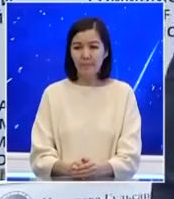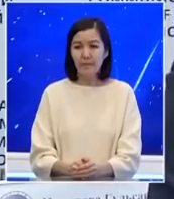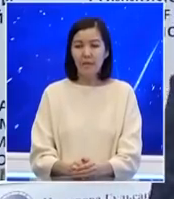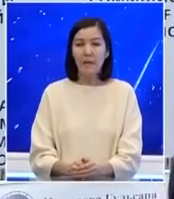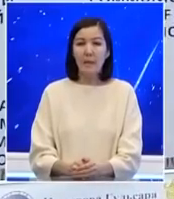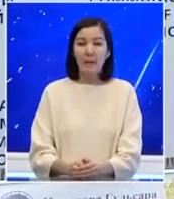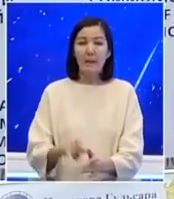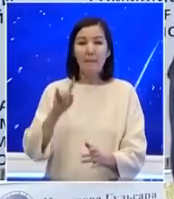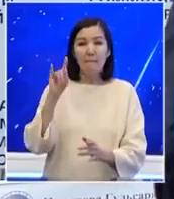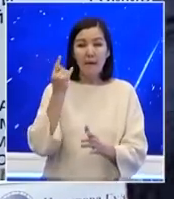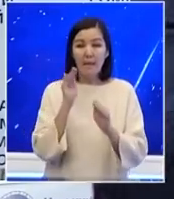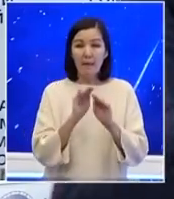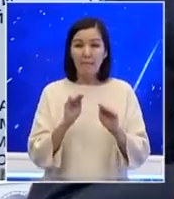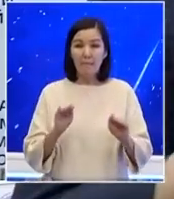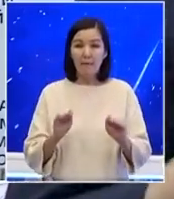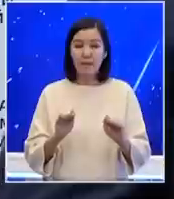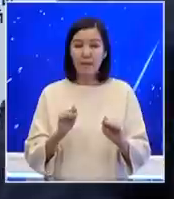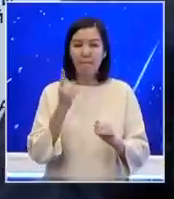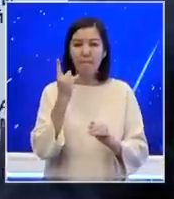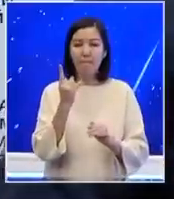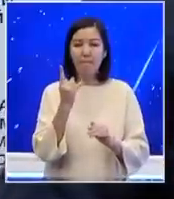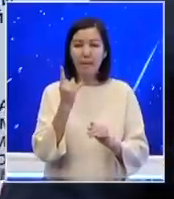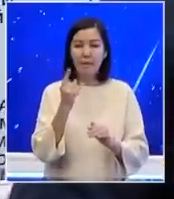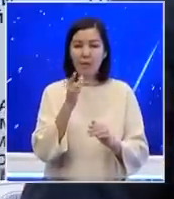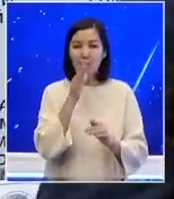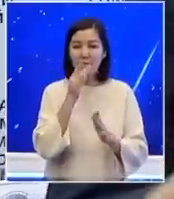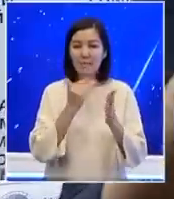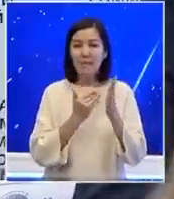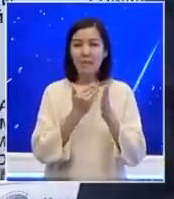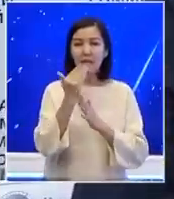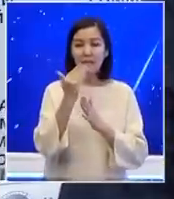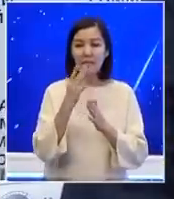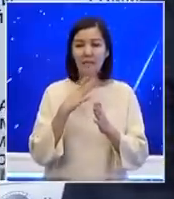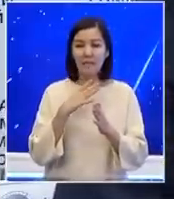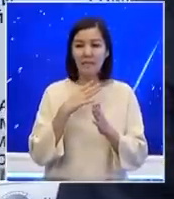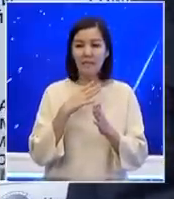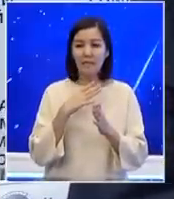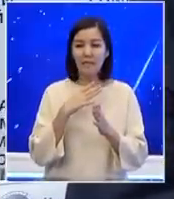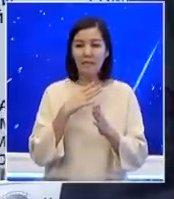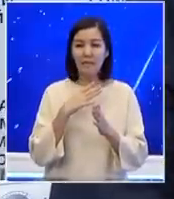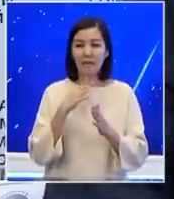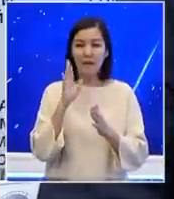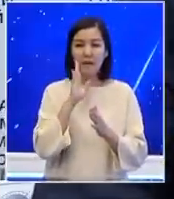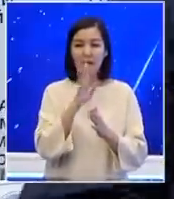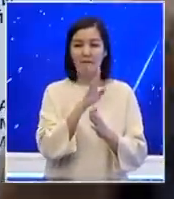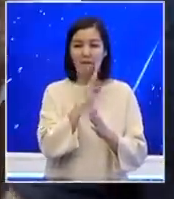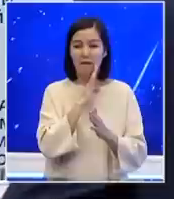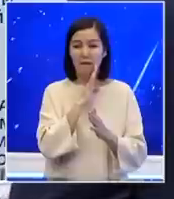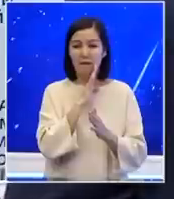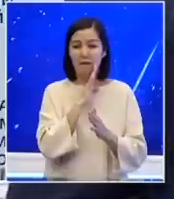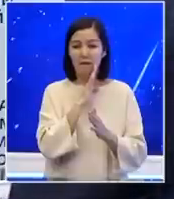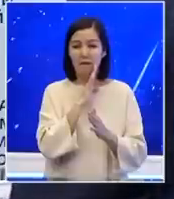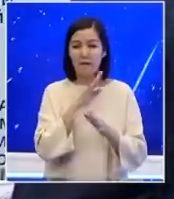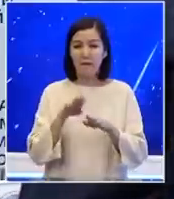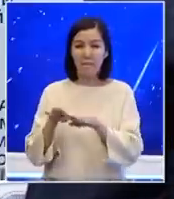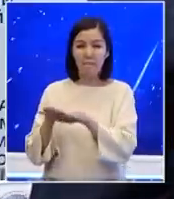Баламен отырғандарға бір жастан бала асқаннан кейін ондай анаға жаңағы